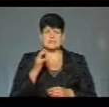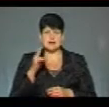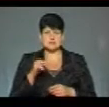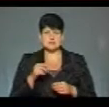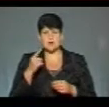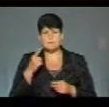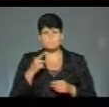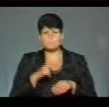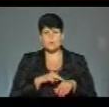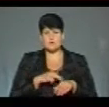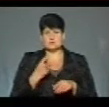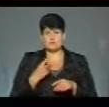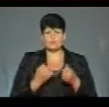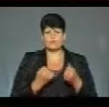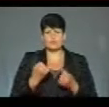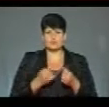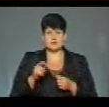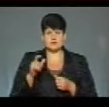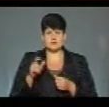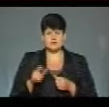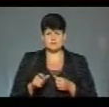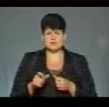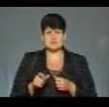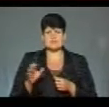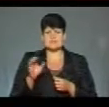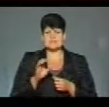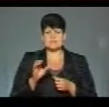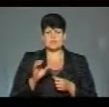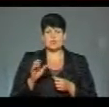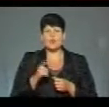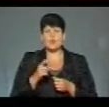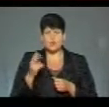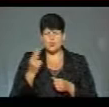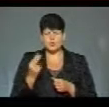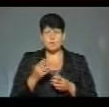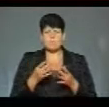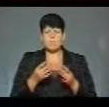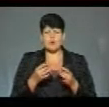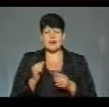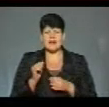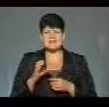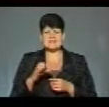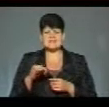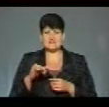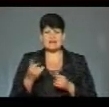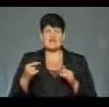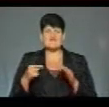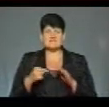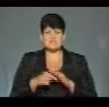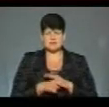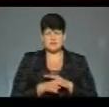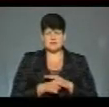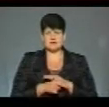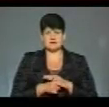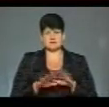Андрія Василика, водійку автомобіля «Opel Insignia» кольору «Мокрий асфальт», яка втекла з місця ДТП, наразі, як і саме авто, не